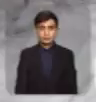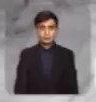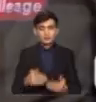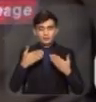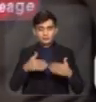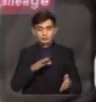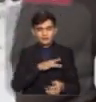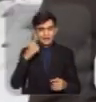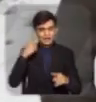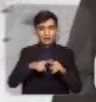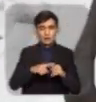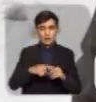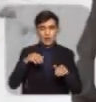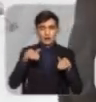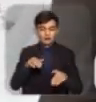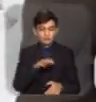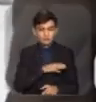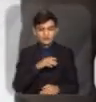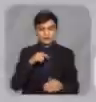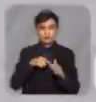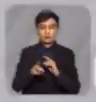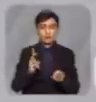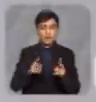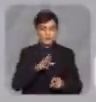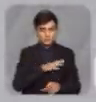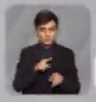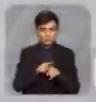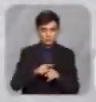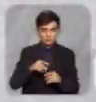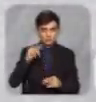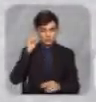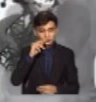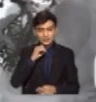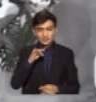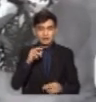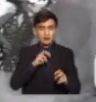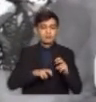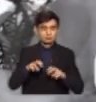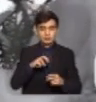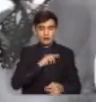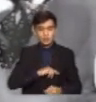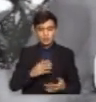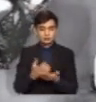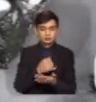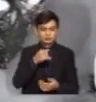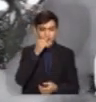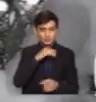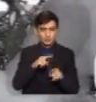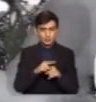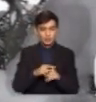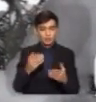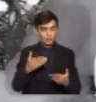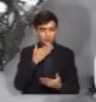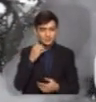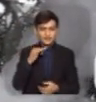Выпускник технического колледжа и повар по специальности Бикболат Базарбаев в поисках работы. Говорит, что найти непросто, а по специальности вообще